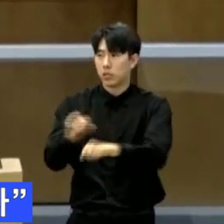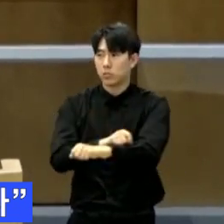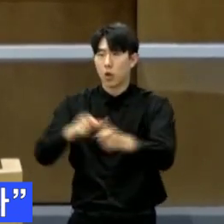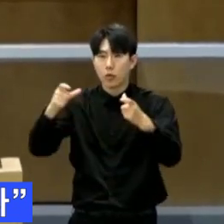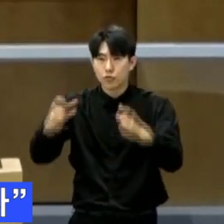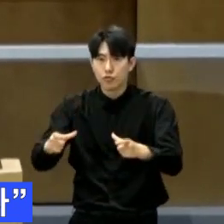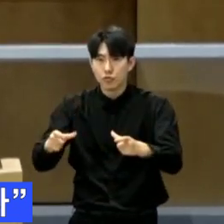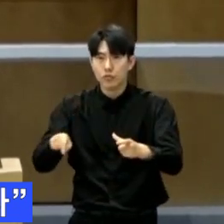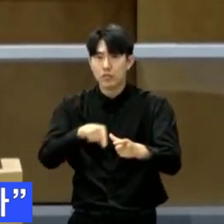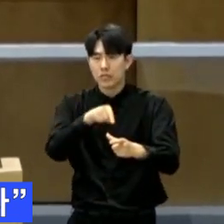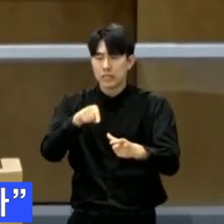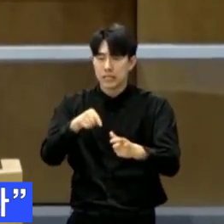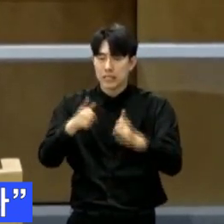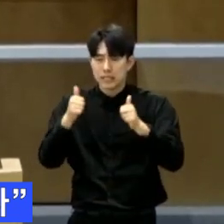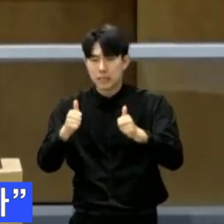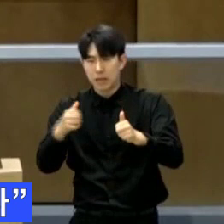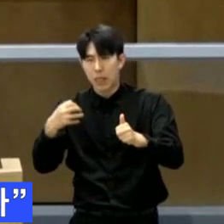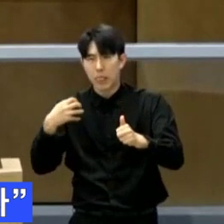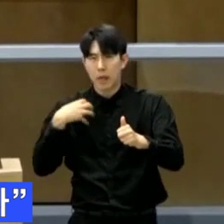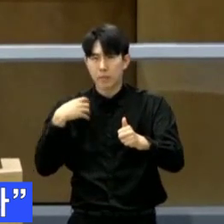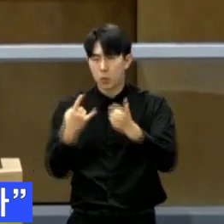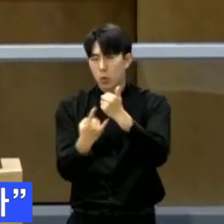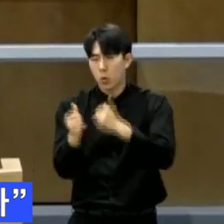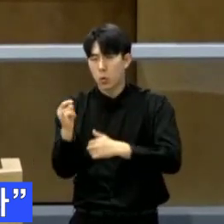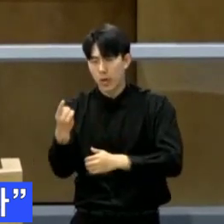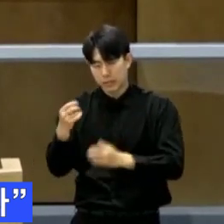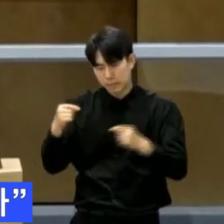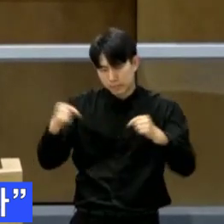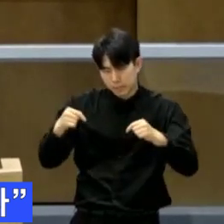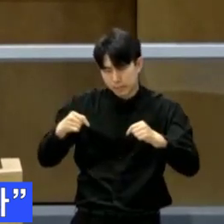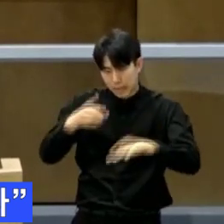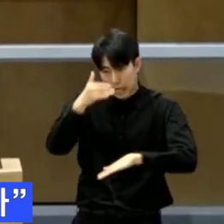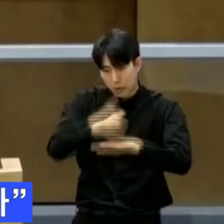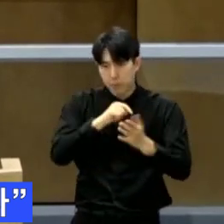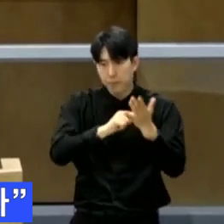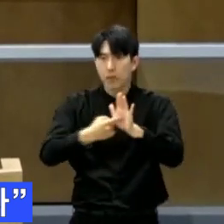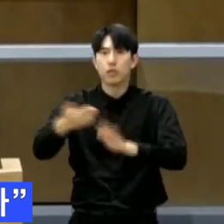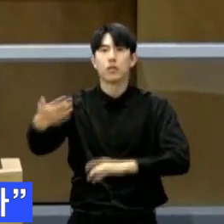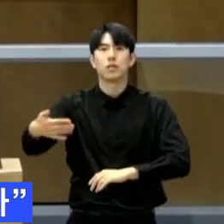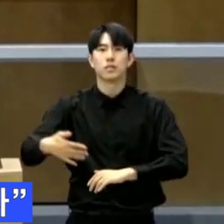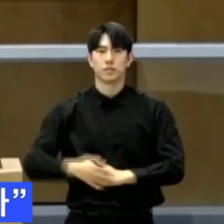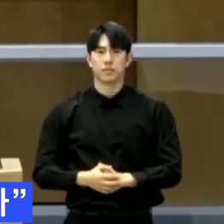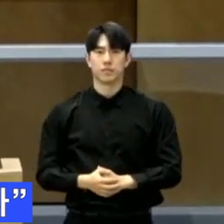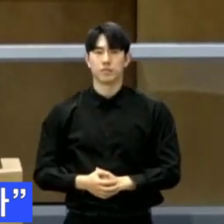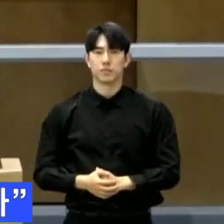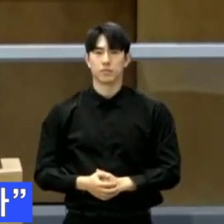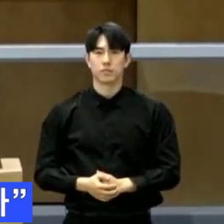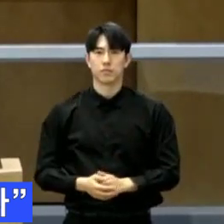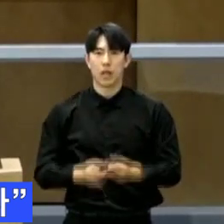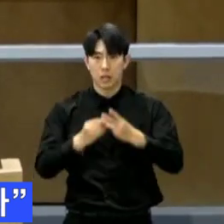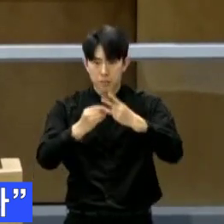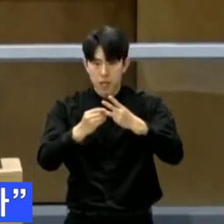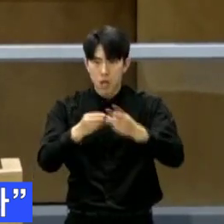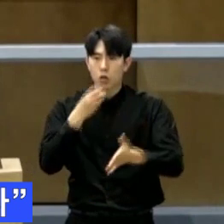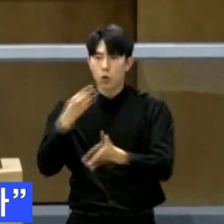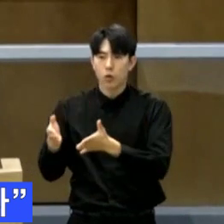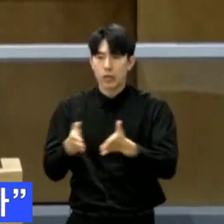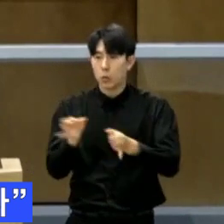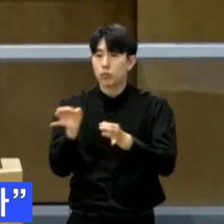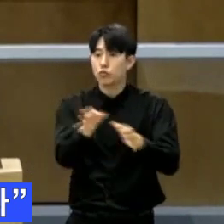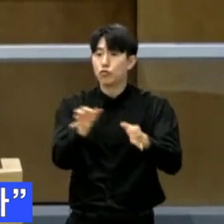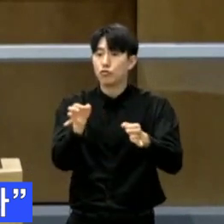대해 심의를 담당하는 지방시대위원회의 결과가 발표되지 않은 상황입니다. 세 번째로